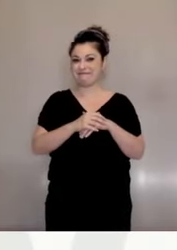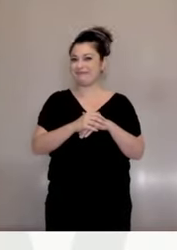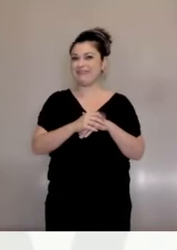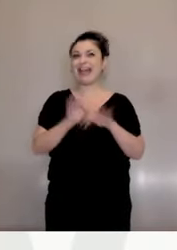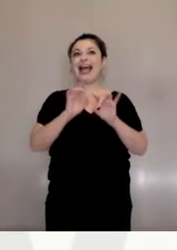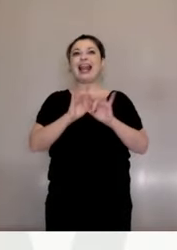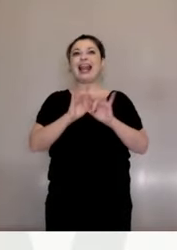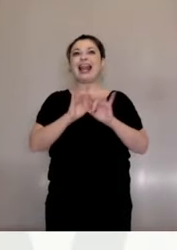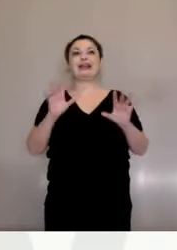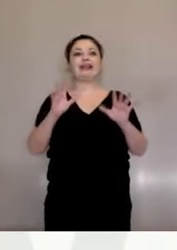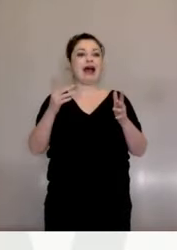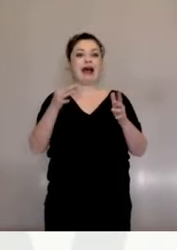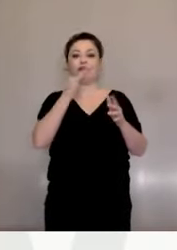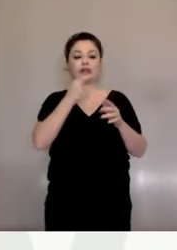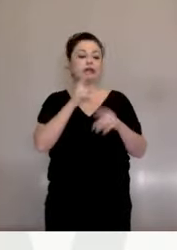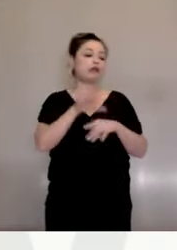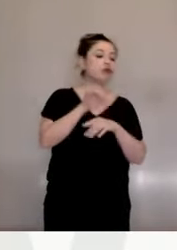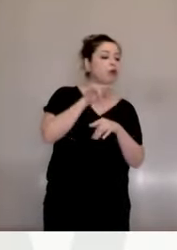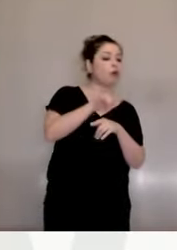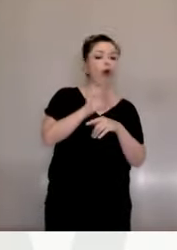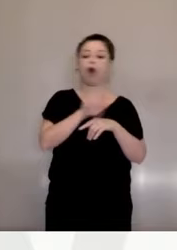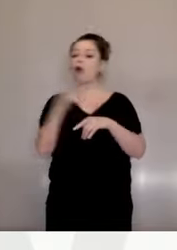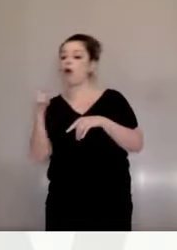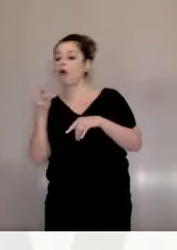scelta tra una rosa e